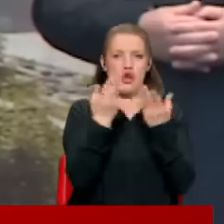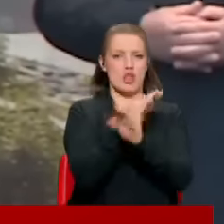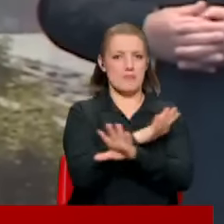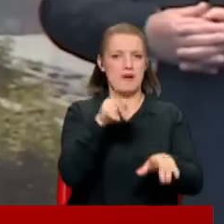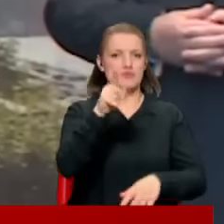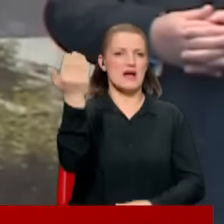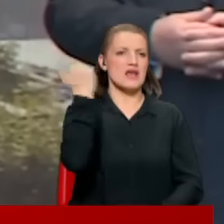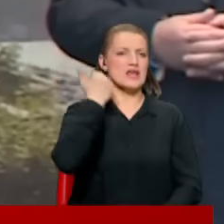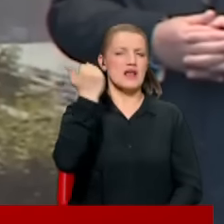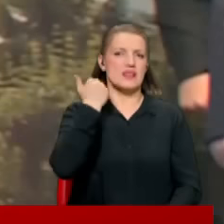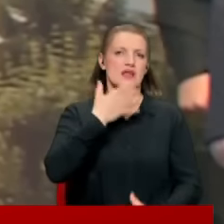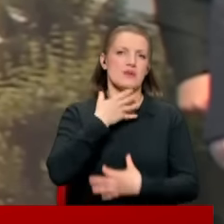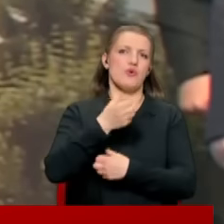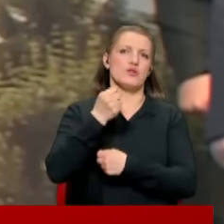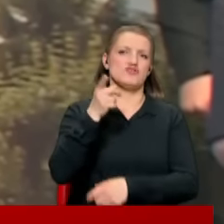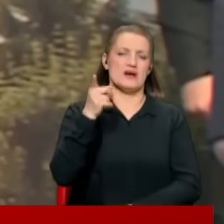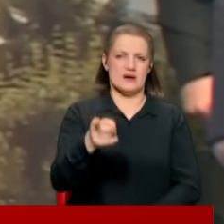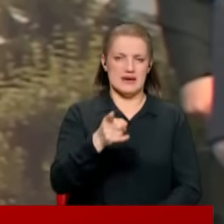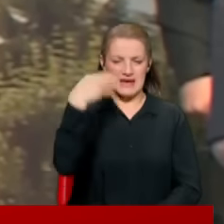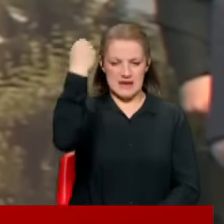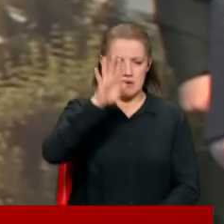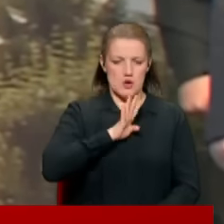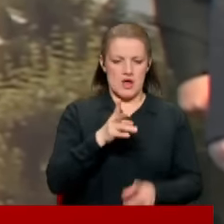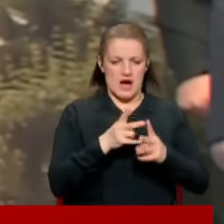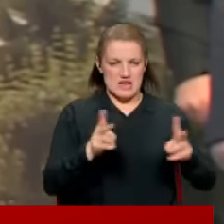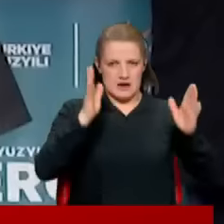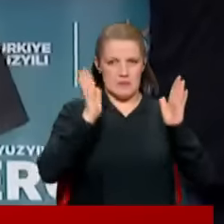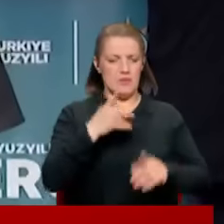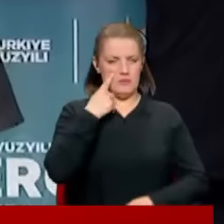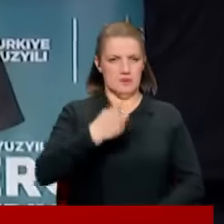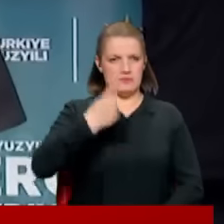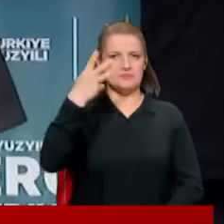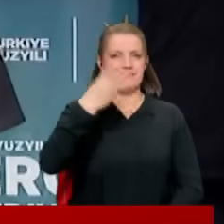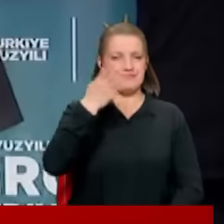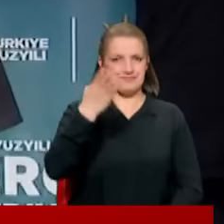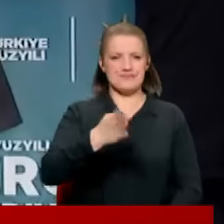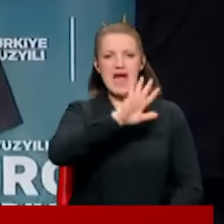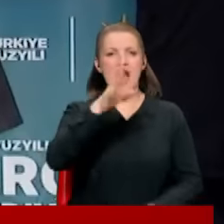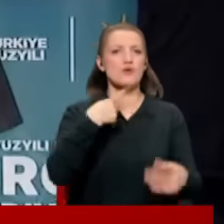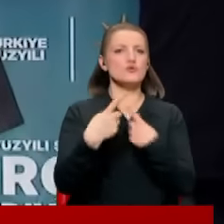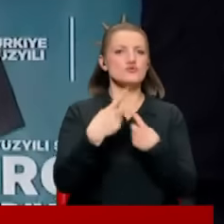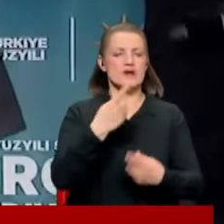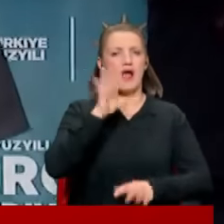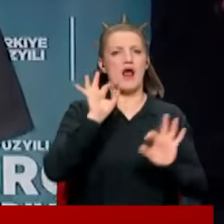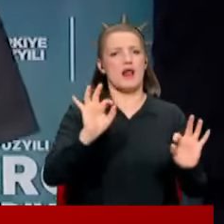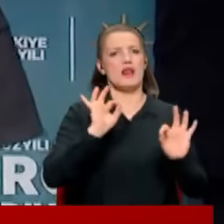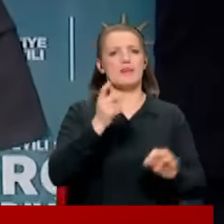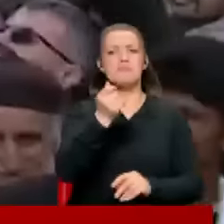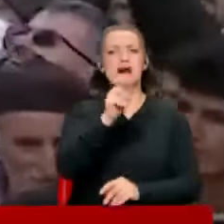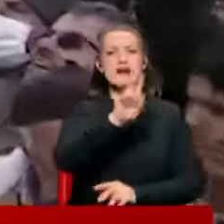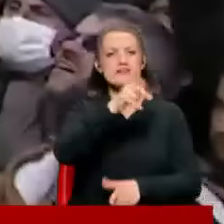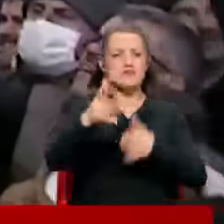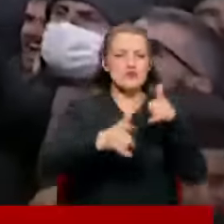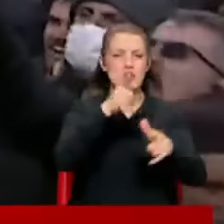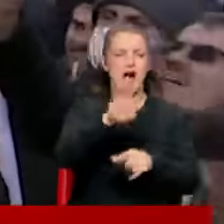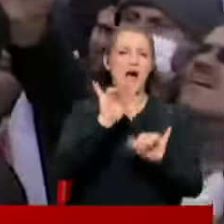Bunlar yalanlarında boğulacak. Ekrem İmamoğlu'nun da açıklamalarına rağmen Cumhurbaşkanı Erdoğan her konuşmasında dile getiriyor para sayma